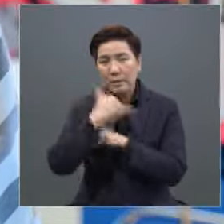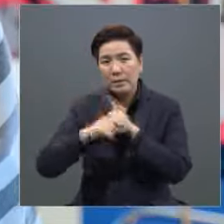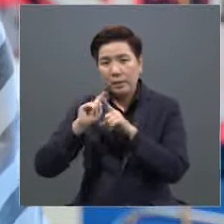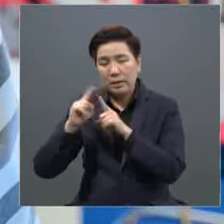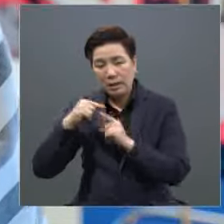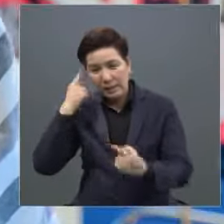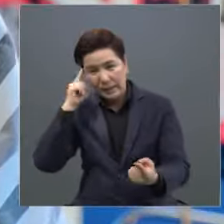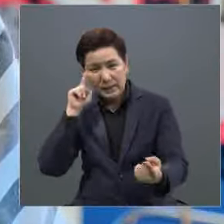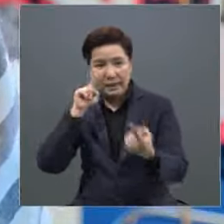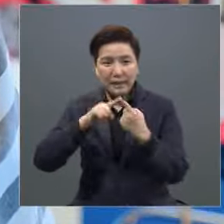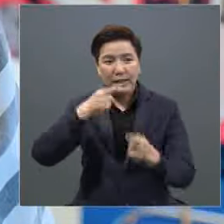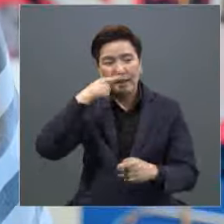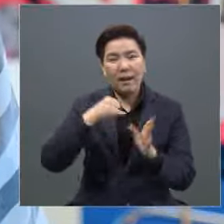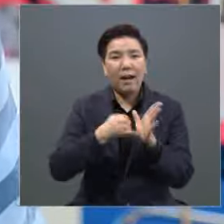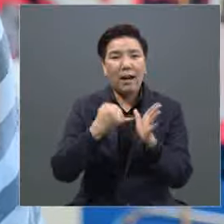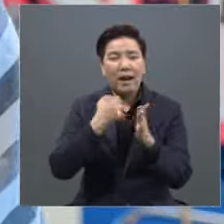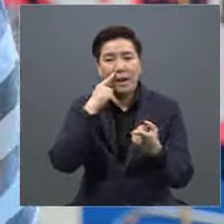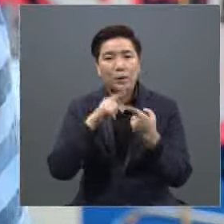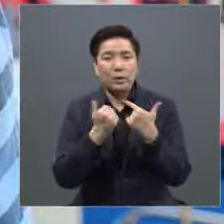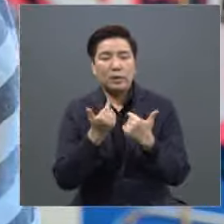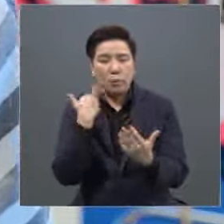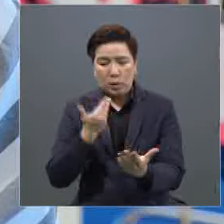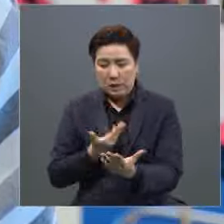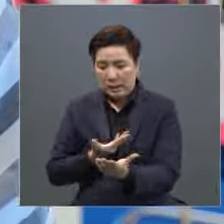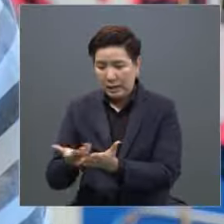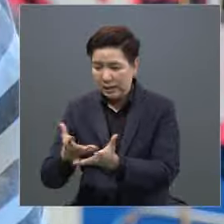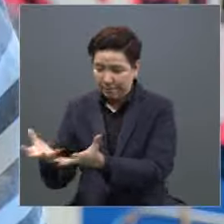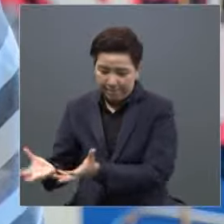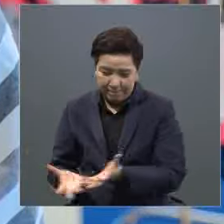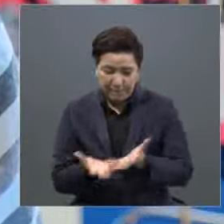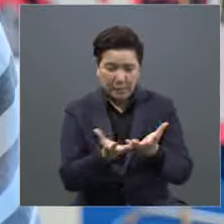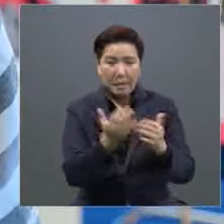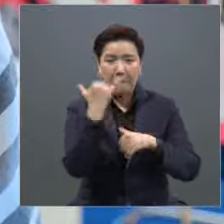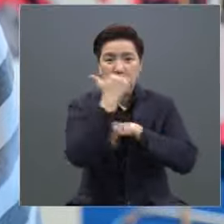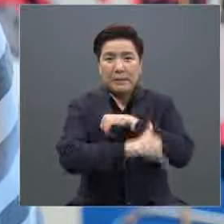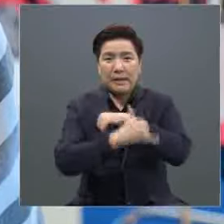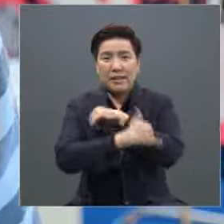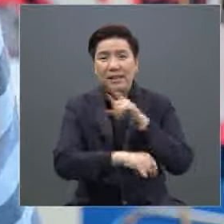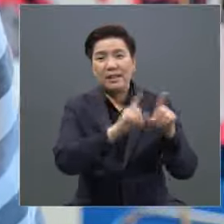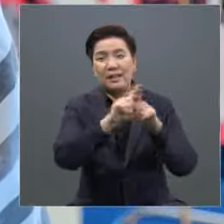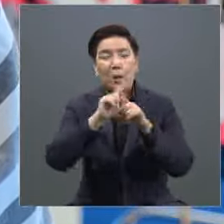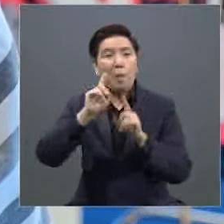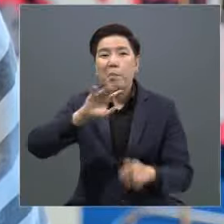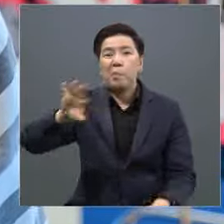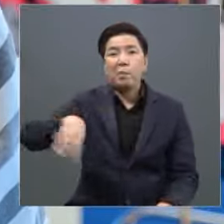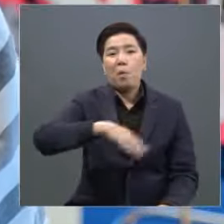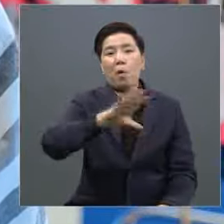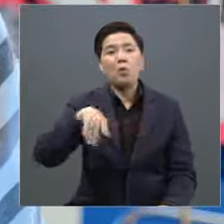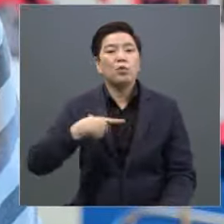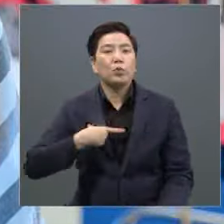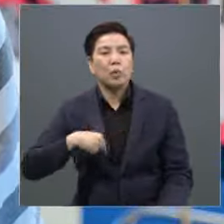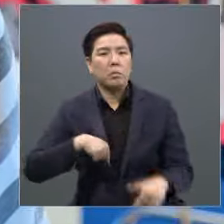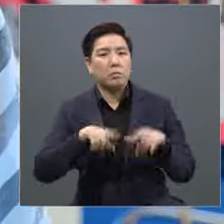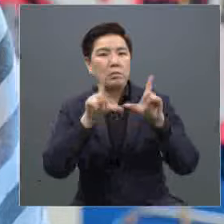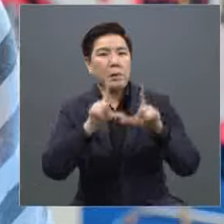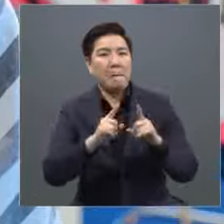าถึงประเทศไทยได้ง่ายขึ้นเพราะว่าเคยซื้อไปฝากเพื่อนต่างประเทศต่างชาตินะคะทุกคนก็คือชื่นชอบมากเพราะมันลายมัน